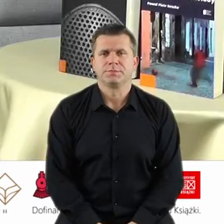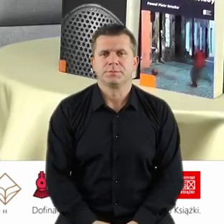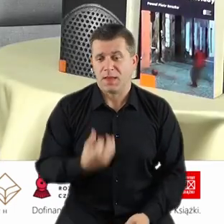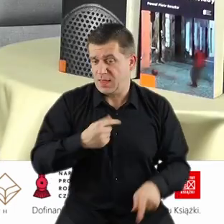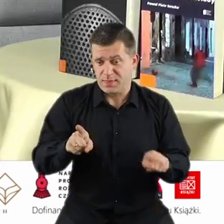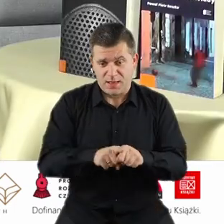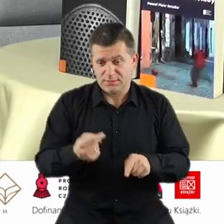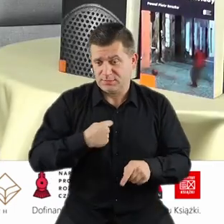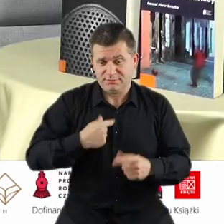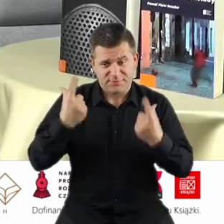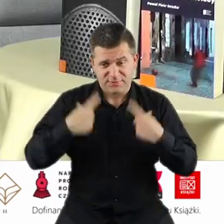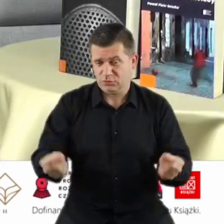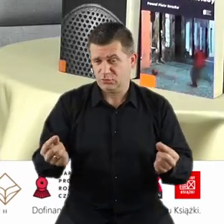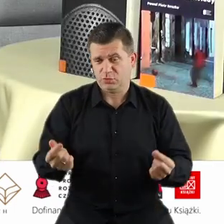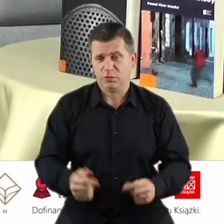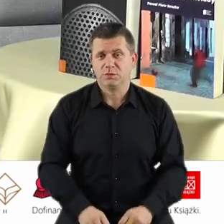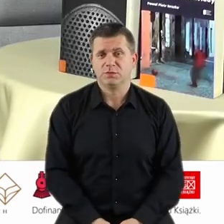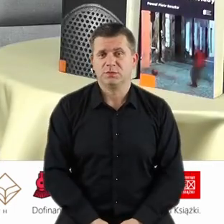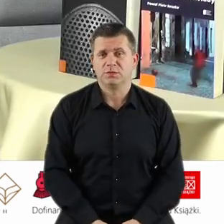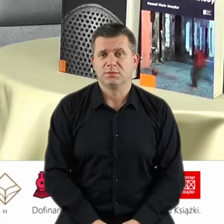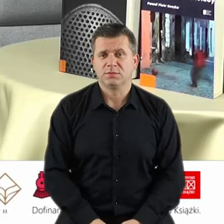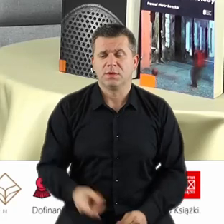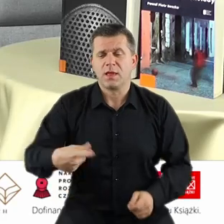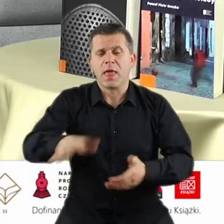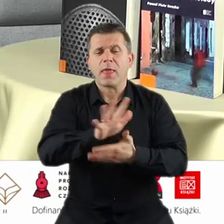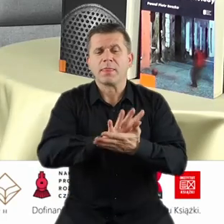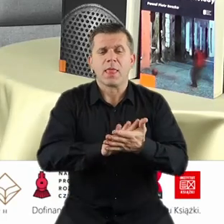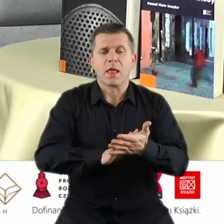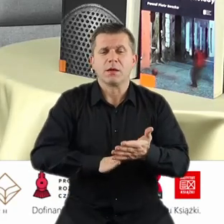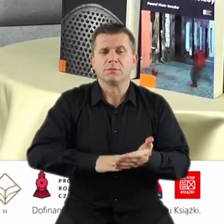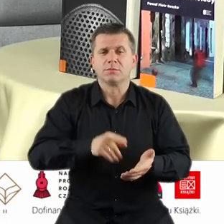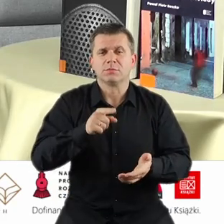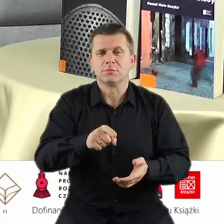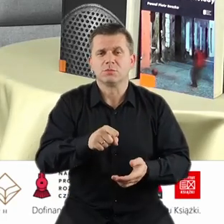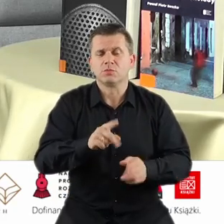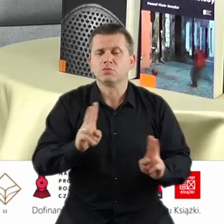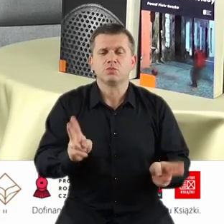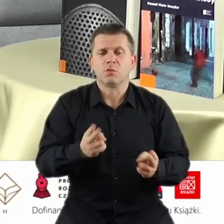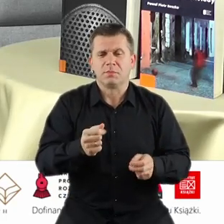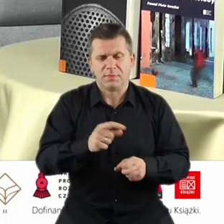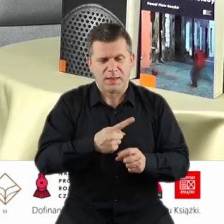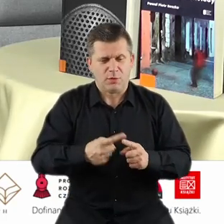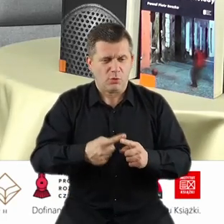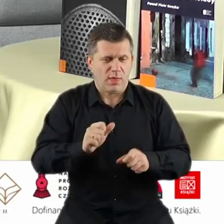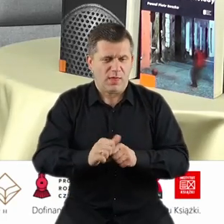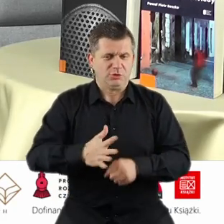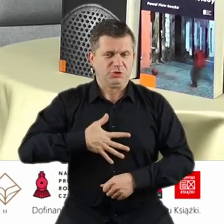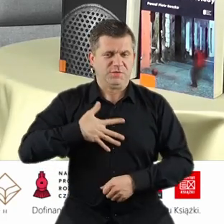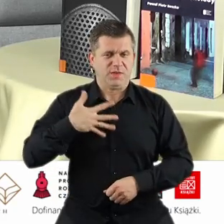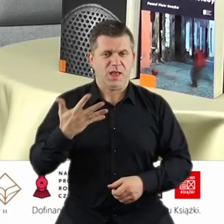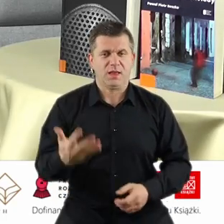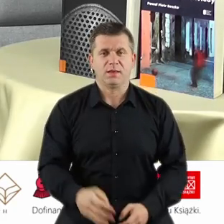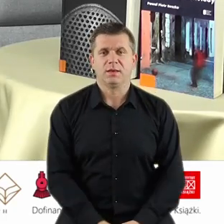No, mnie też to bardzo zaskoczyło. Zresztą większość z tych tekstów bierze się z jakiegoś tam zdziwienia.